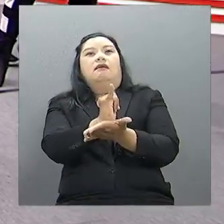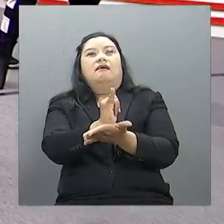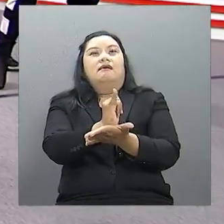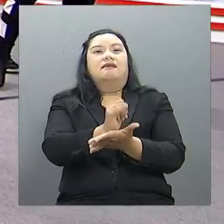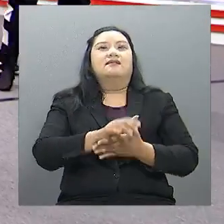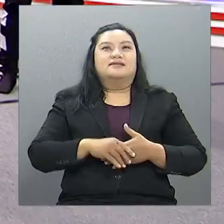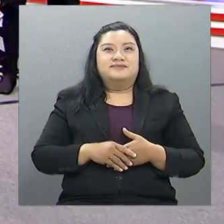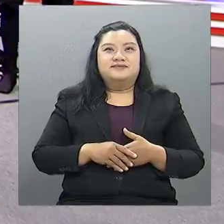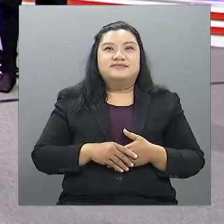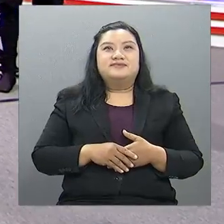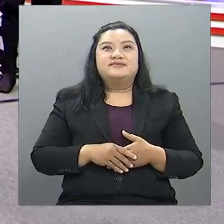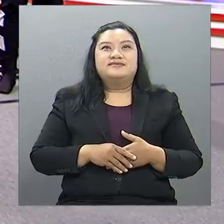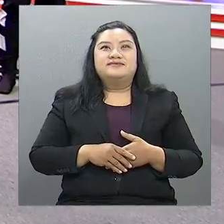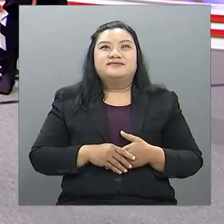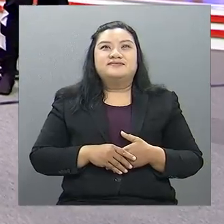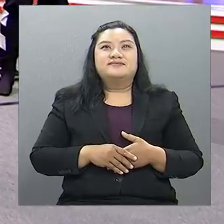schaft